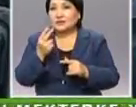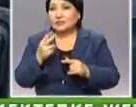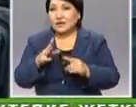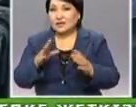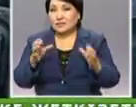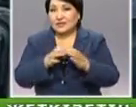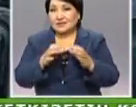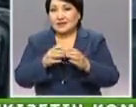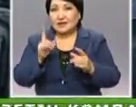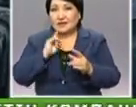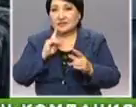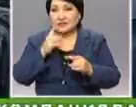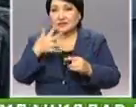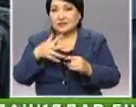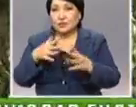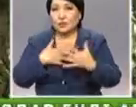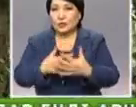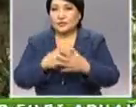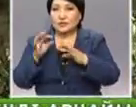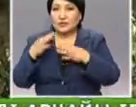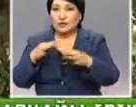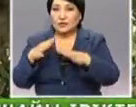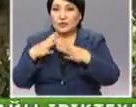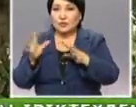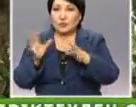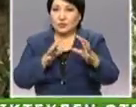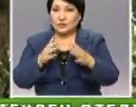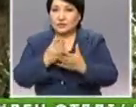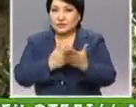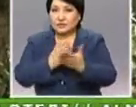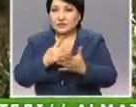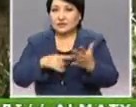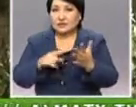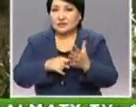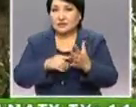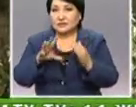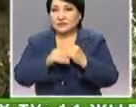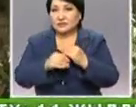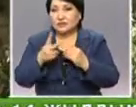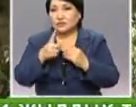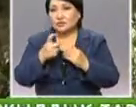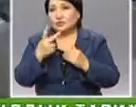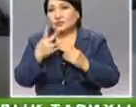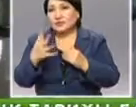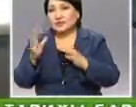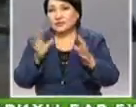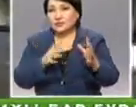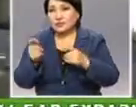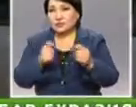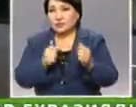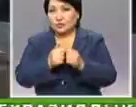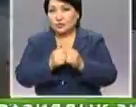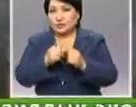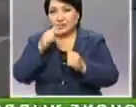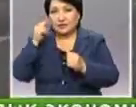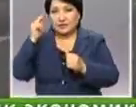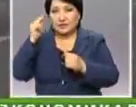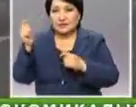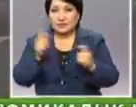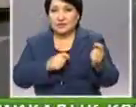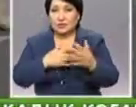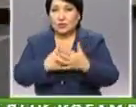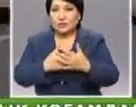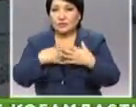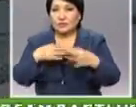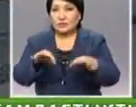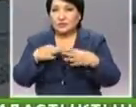әзірге 50 қоғамдық көлік қызмет көрсетуде. Жыл соңына дейін шаһарға тағы 125 автобус жеткізіледі. Көрші Қытайдан әкелінген қоғамдық көліктердің